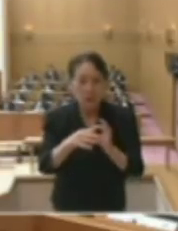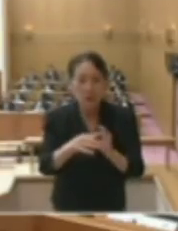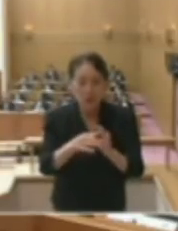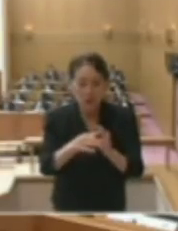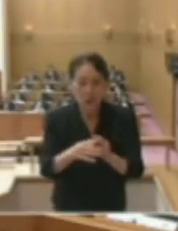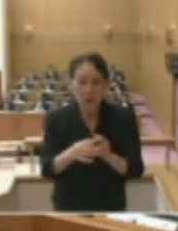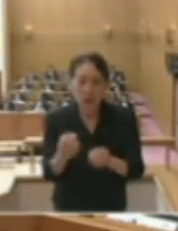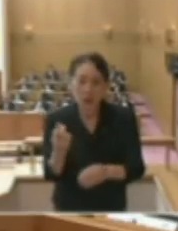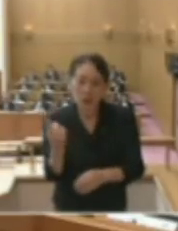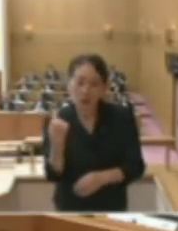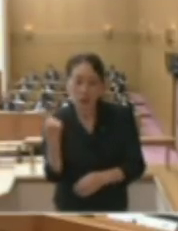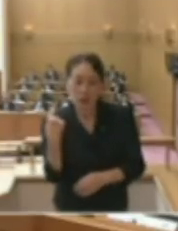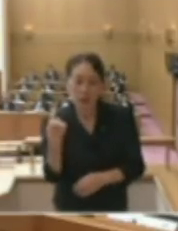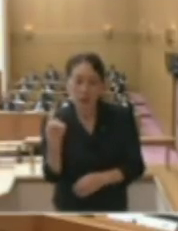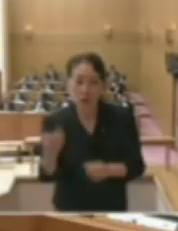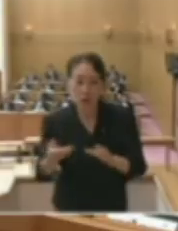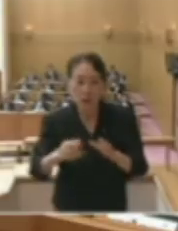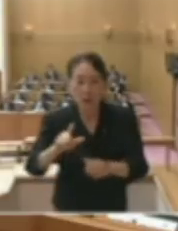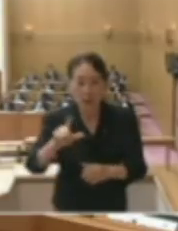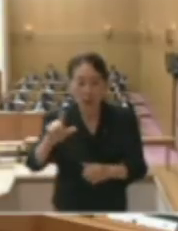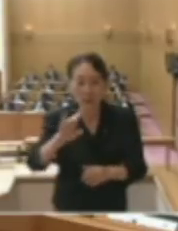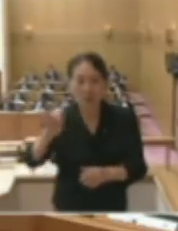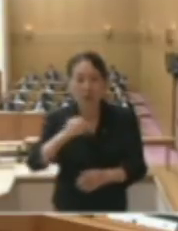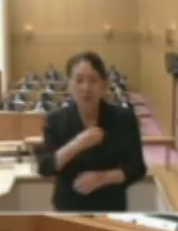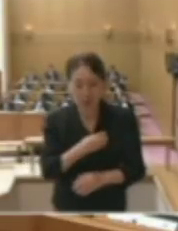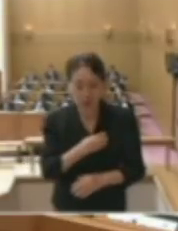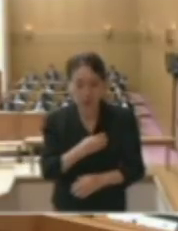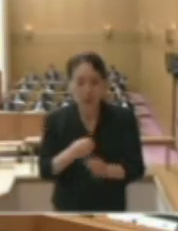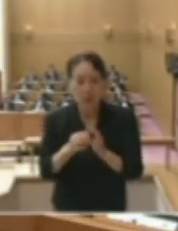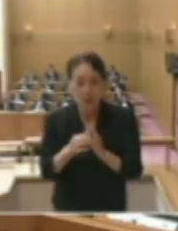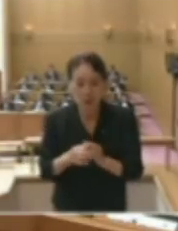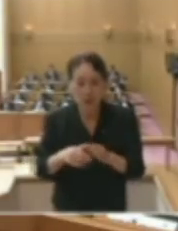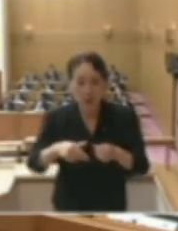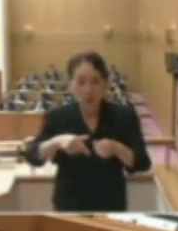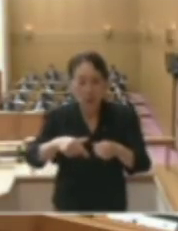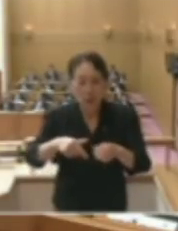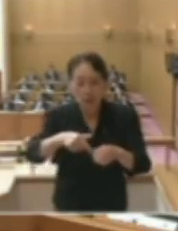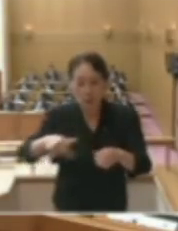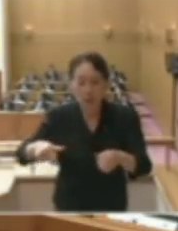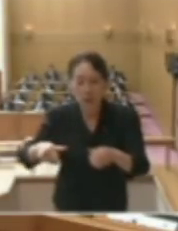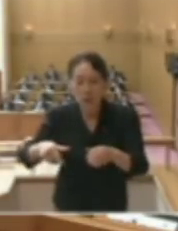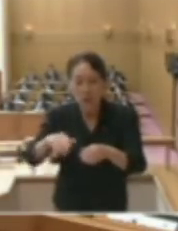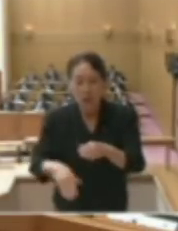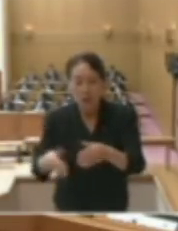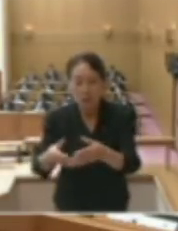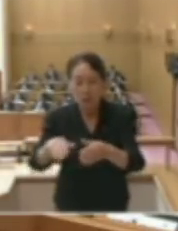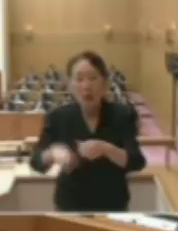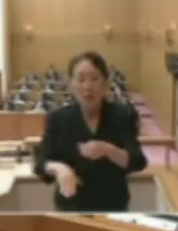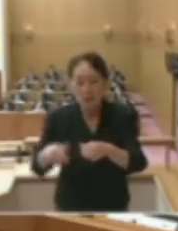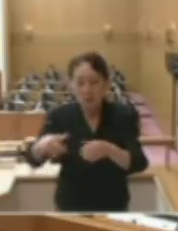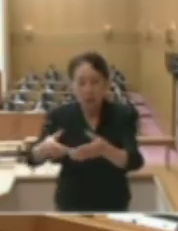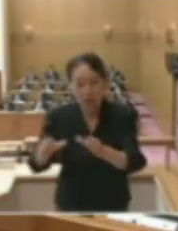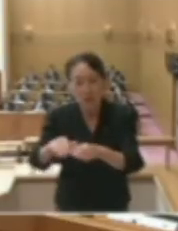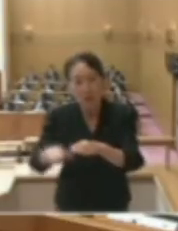日の池上議員によるブラック差別に対する Q&A に伴